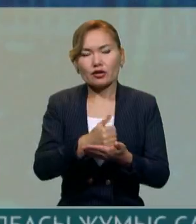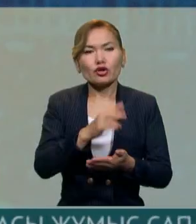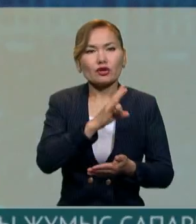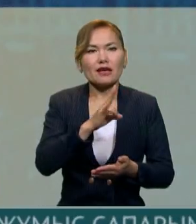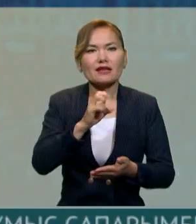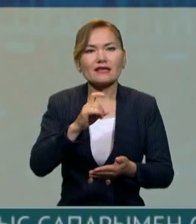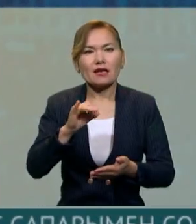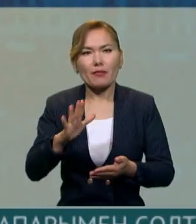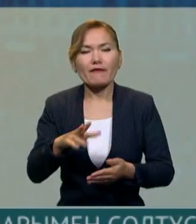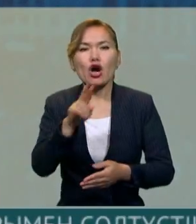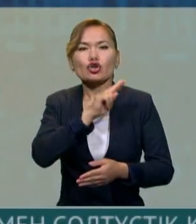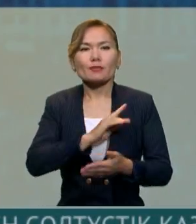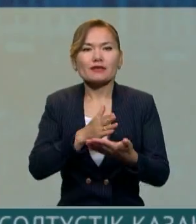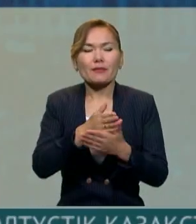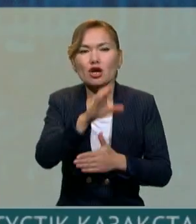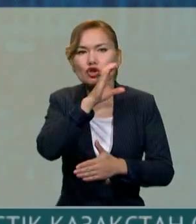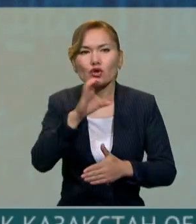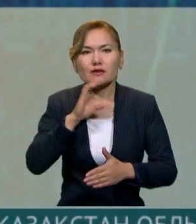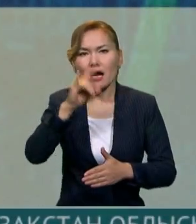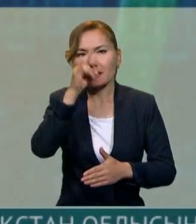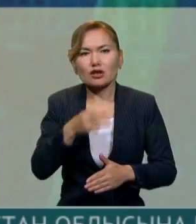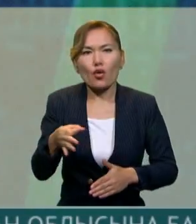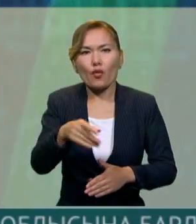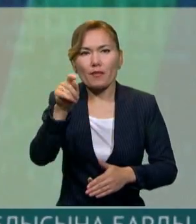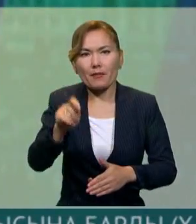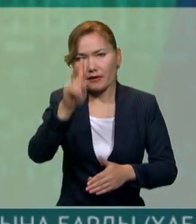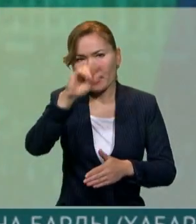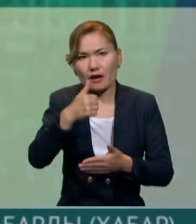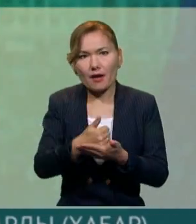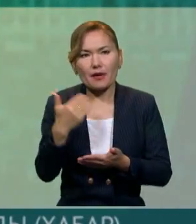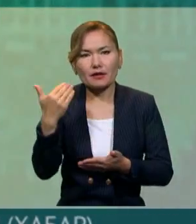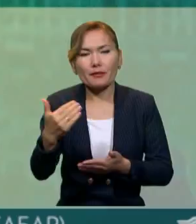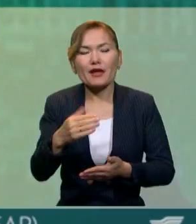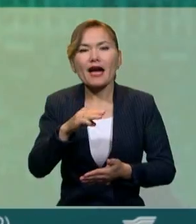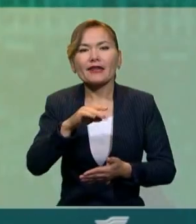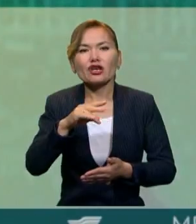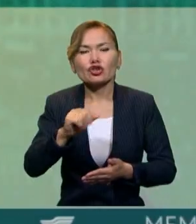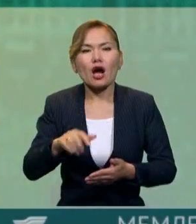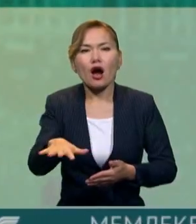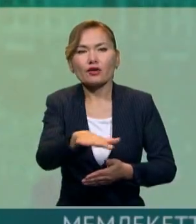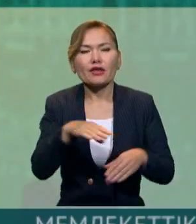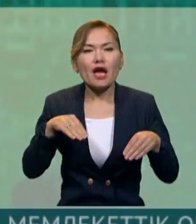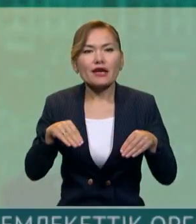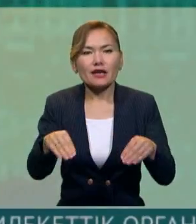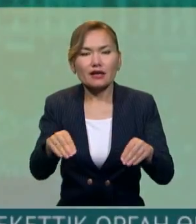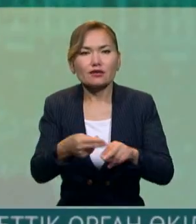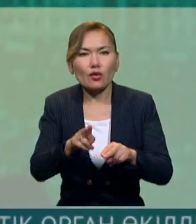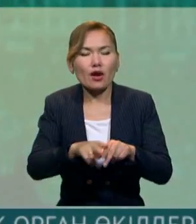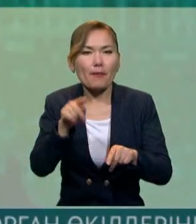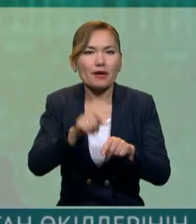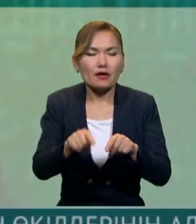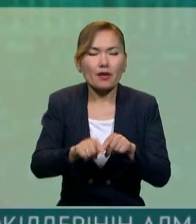Назарбаев жұмыс сапарымен солтүстік Қазақстан облысына барды. Елбасы Тайынша ауданындағы егіс алқаптарын аралап, жергілікті